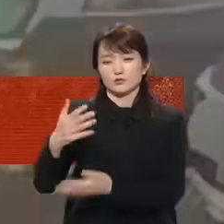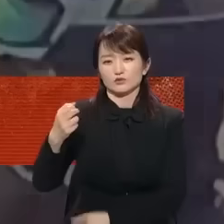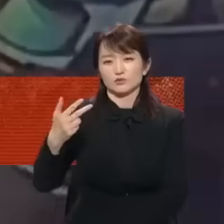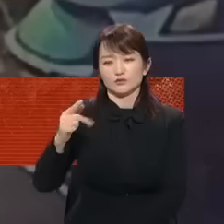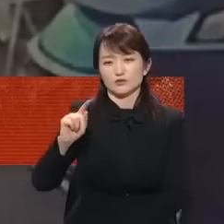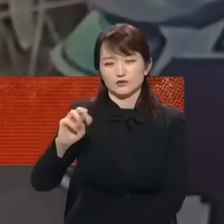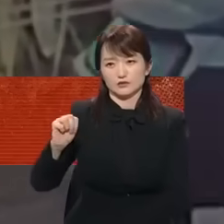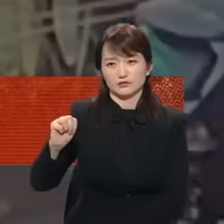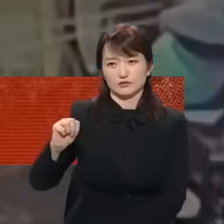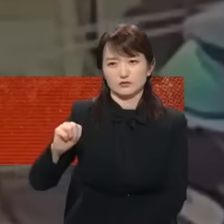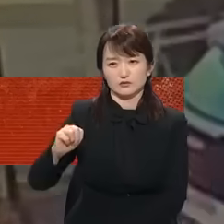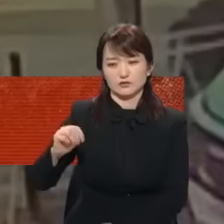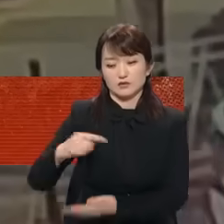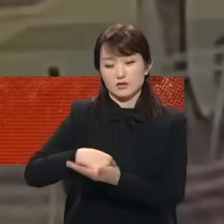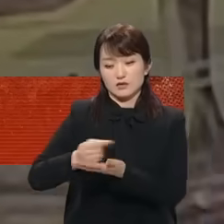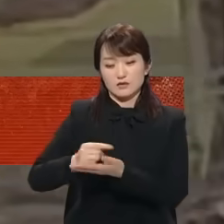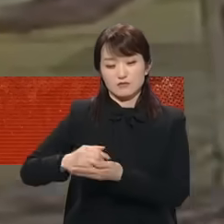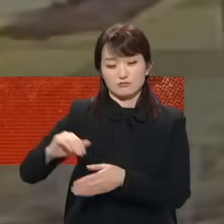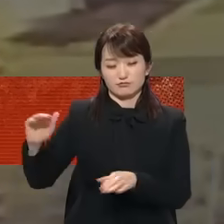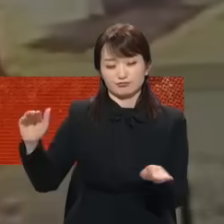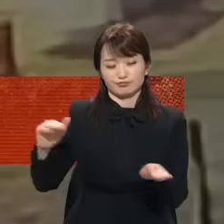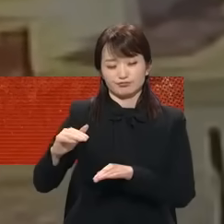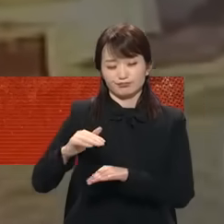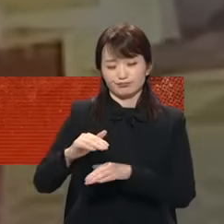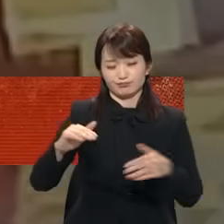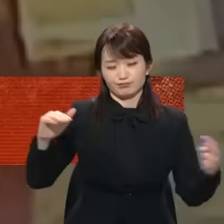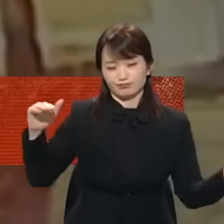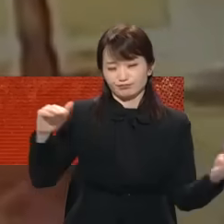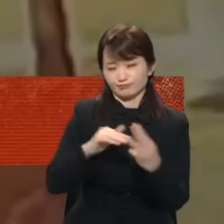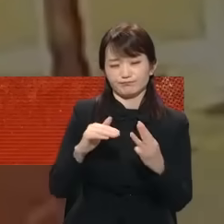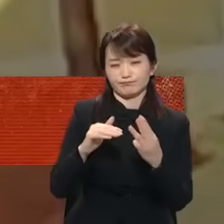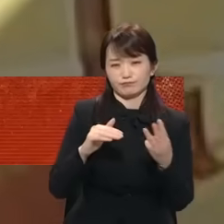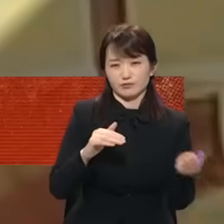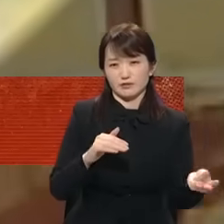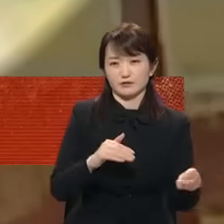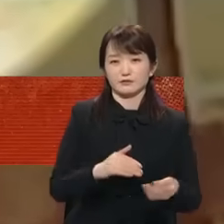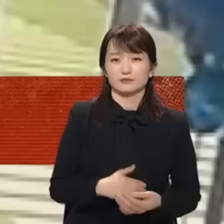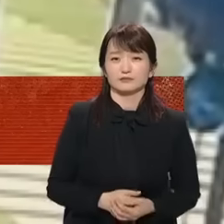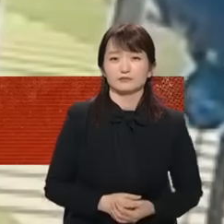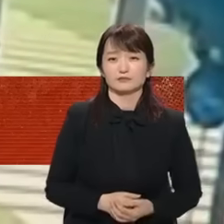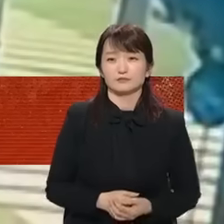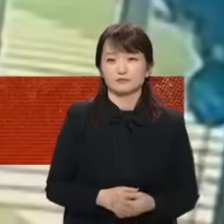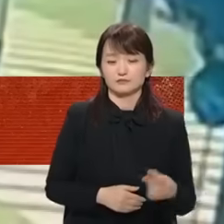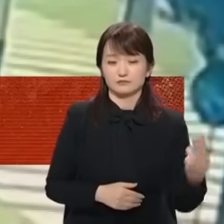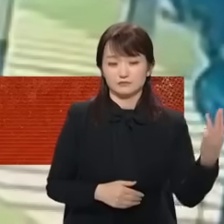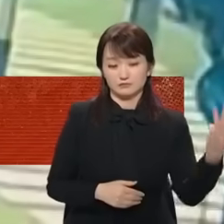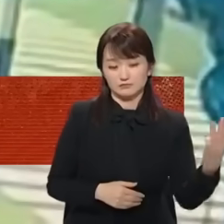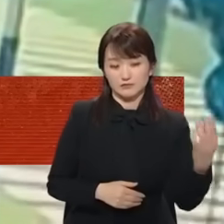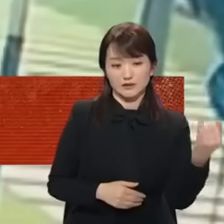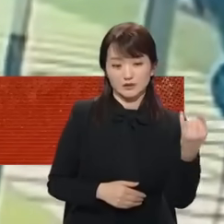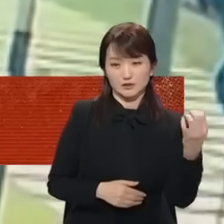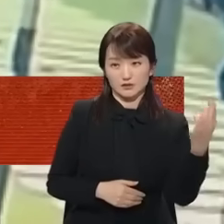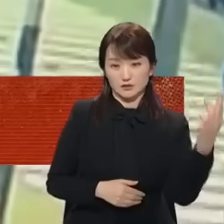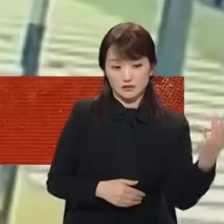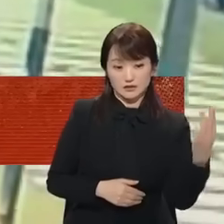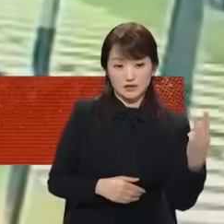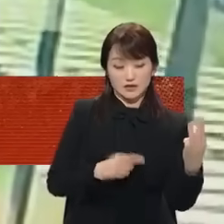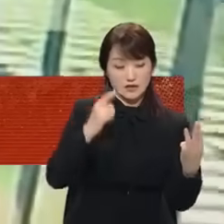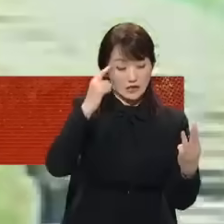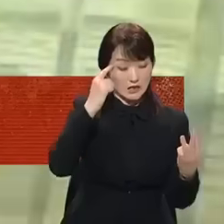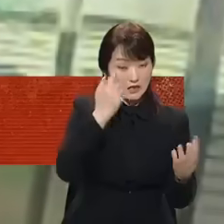속도였다 또 지나치게 과속을 했습니다 그래서 실제로 이제 그 걸어가던 여성 세 명 같은 경우는 그